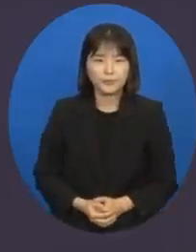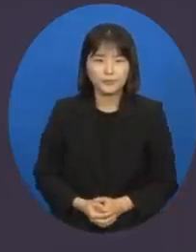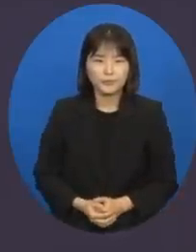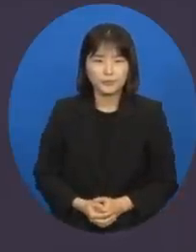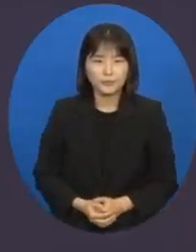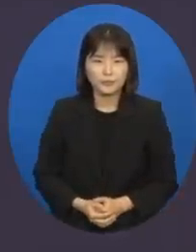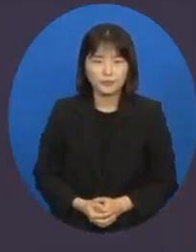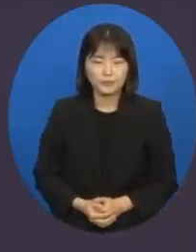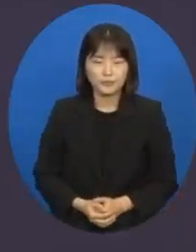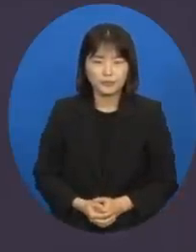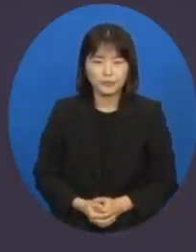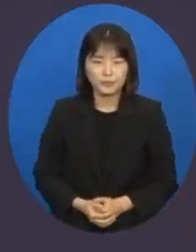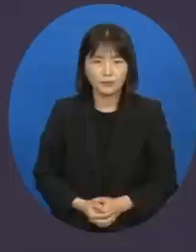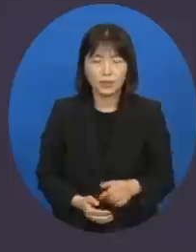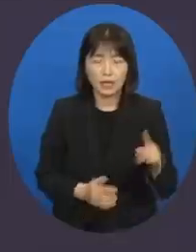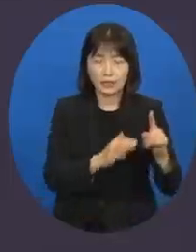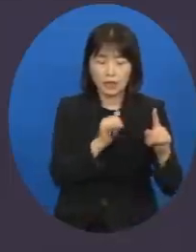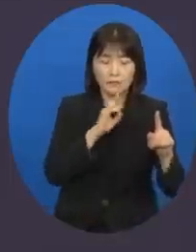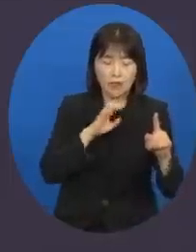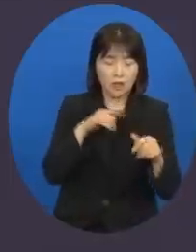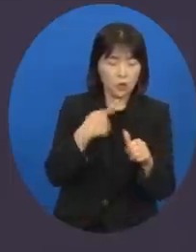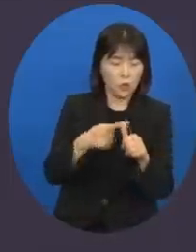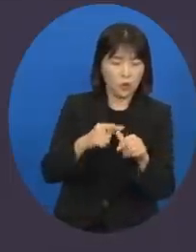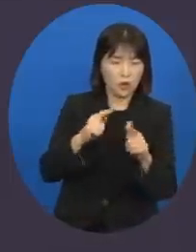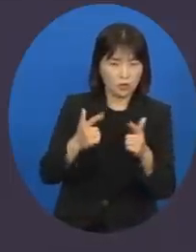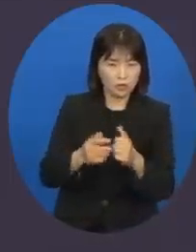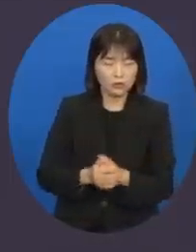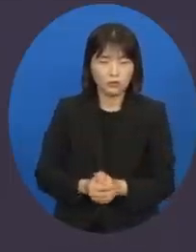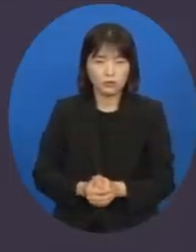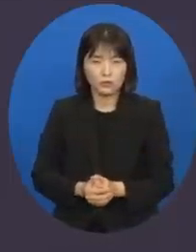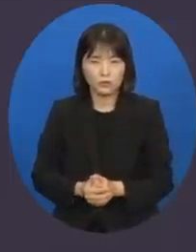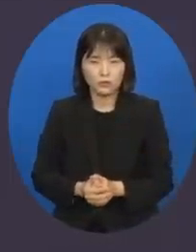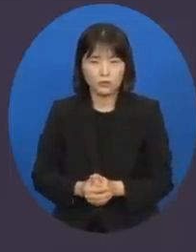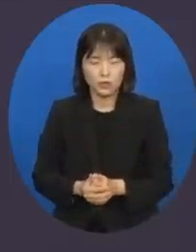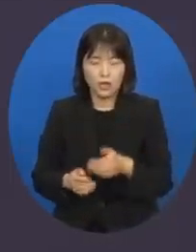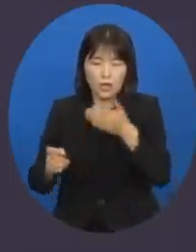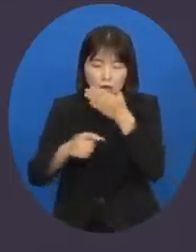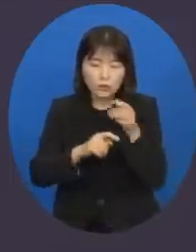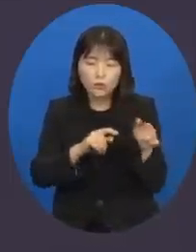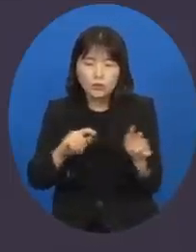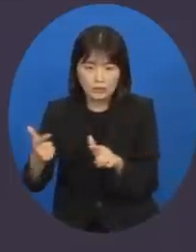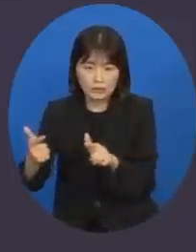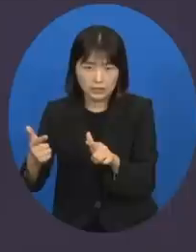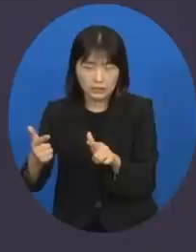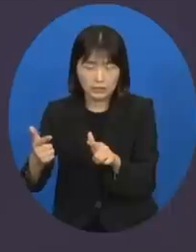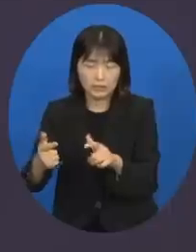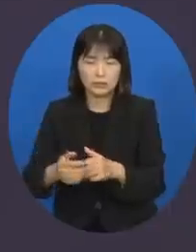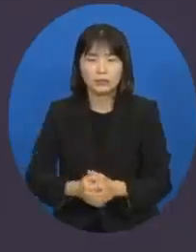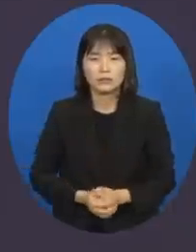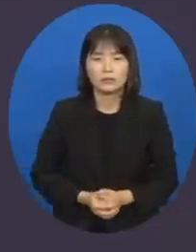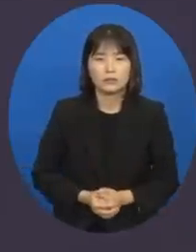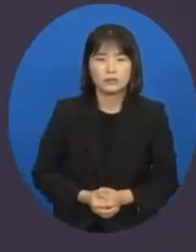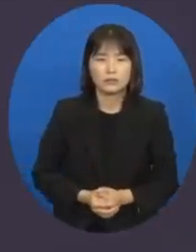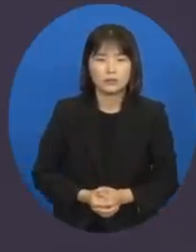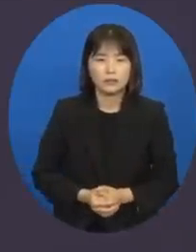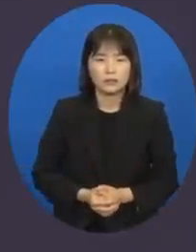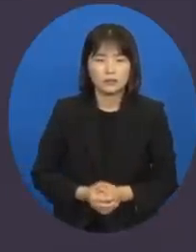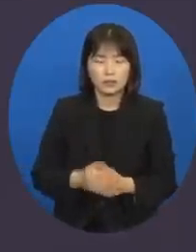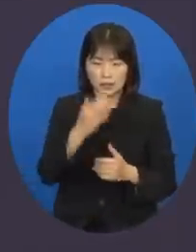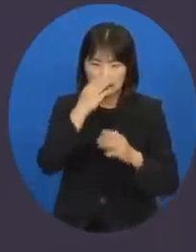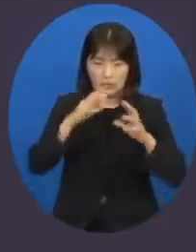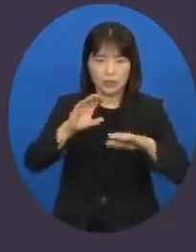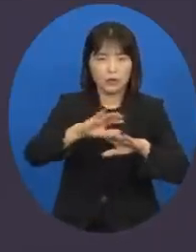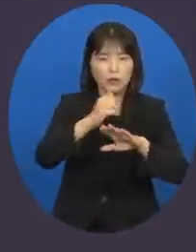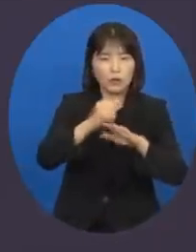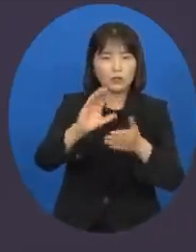한 명의 강도만 예수님 욕한 것이 아니라 분명히 강도들이라고 했죠. 마가복음 15장 32절에도 이스라엘